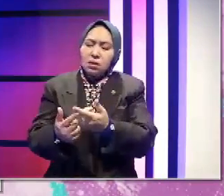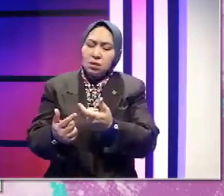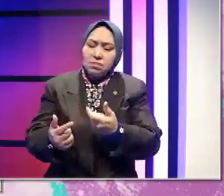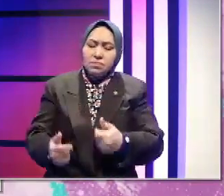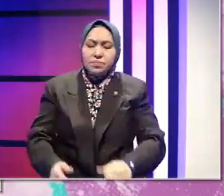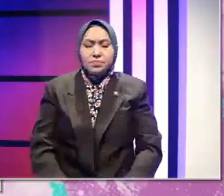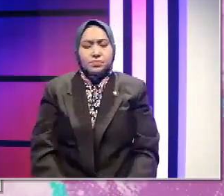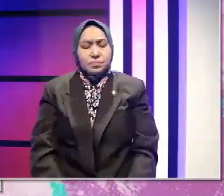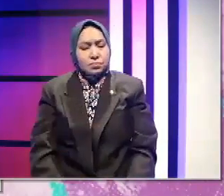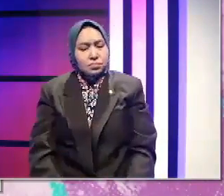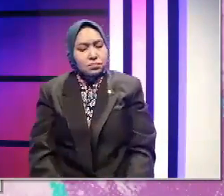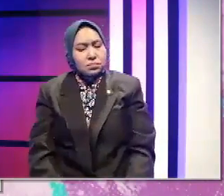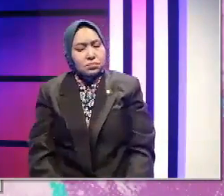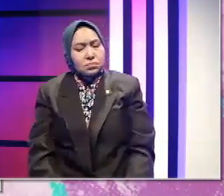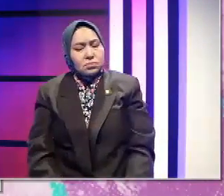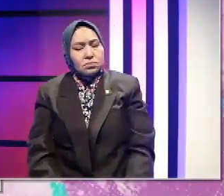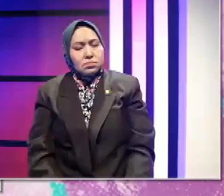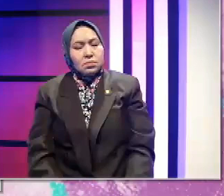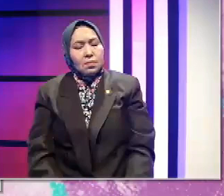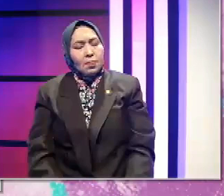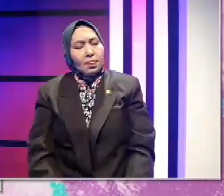القول